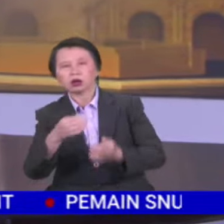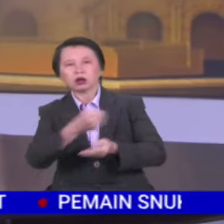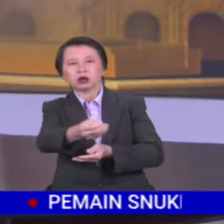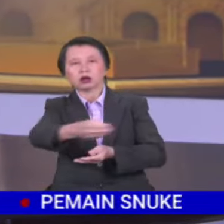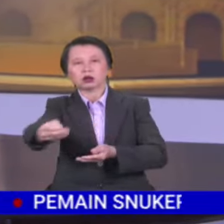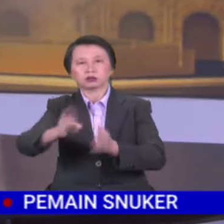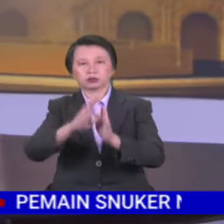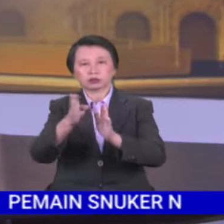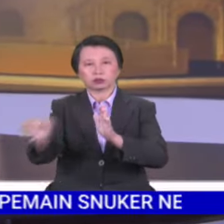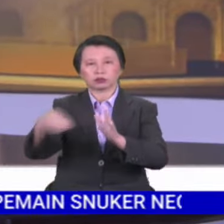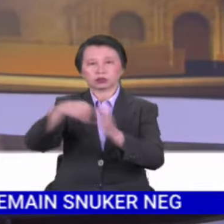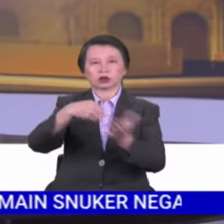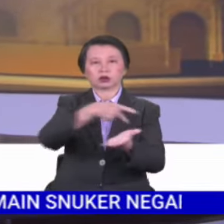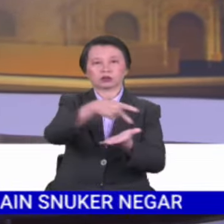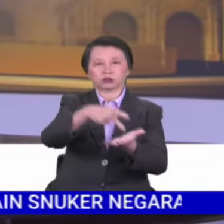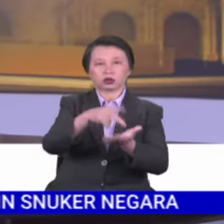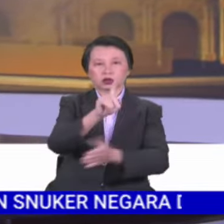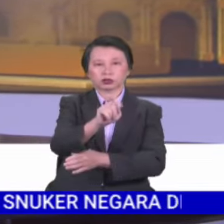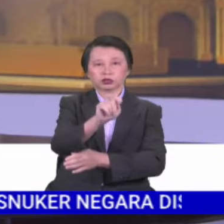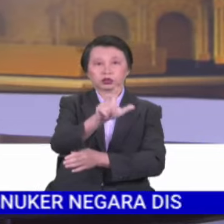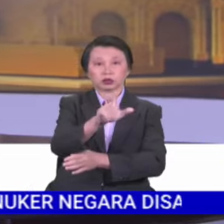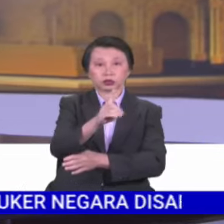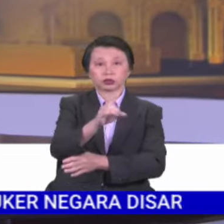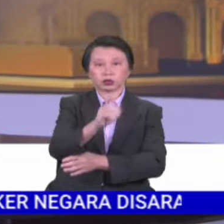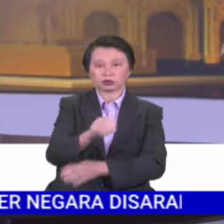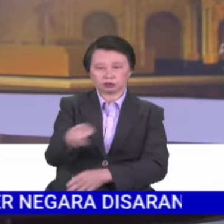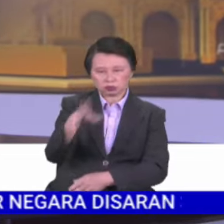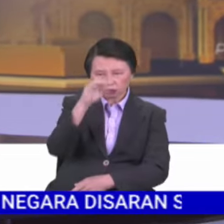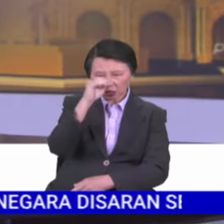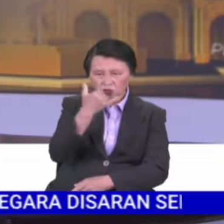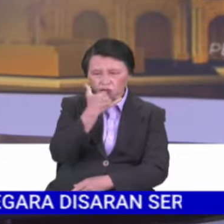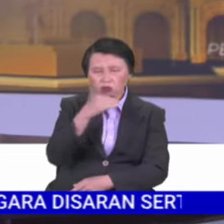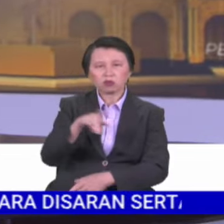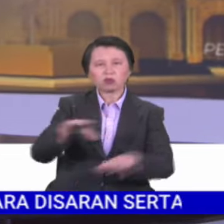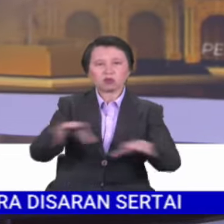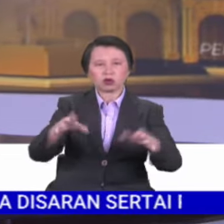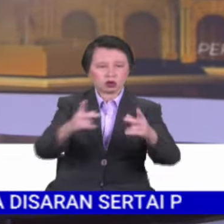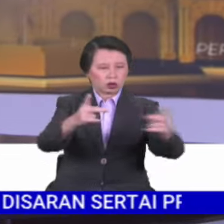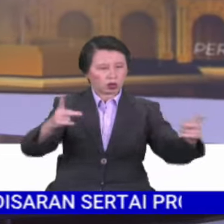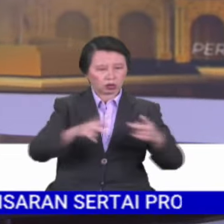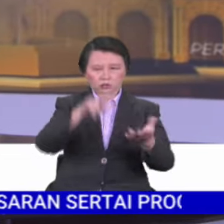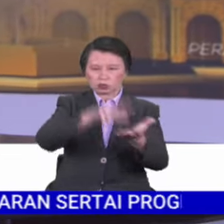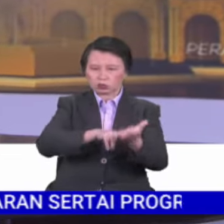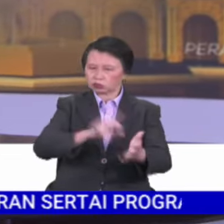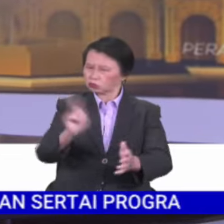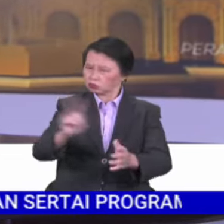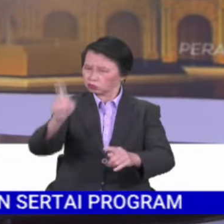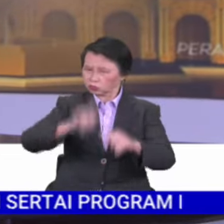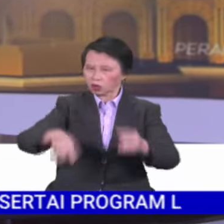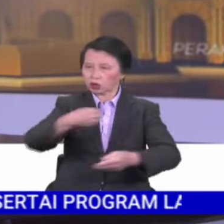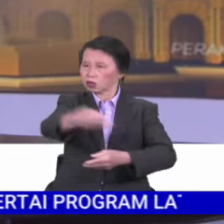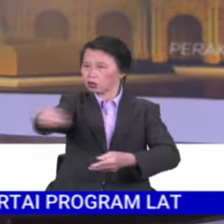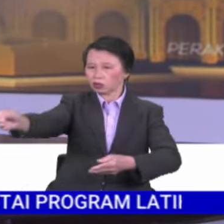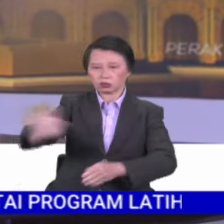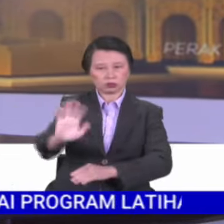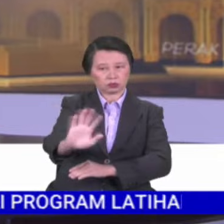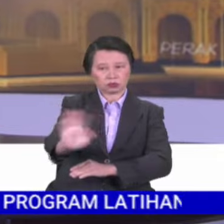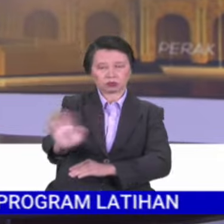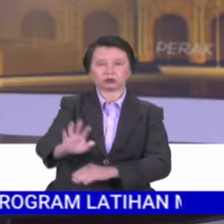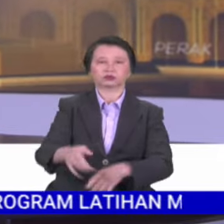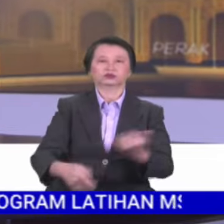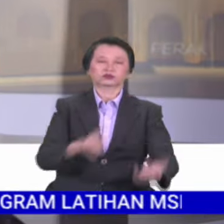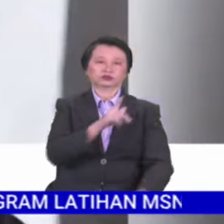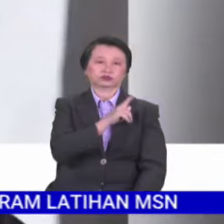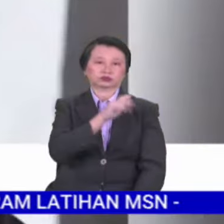dalam pangkalan TLDM. Lelaki itu dikesan melakukan kesalahan di dalam kawasan yang telah diwartakan tempat larangan. Ketua